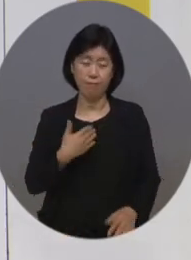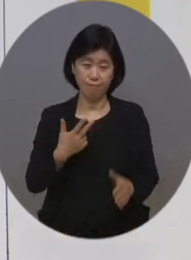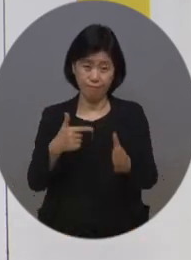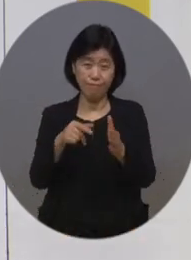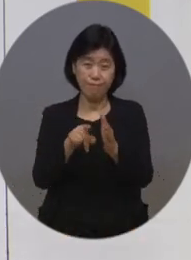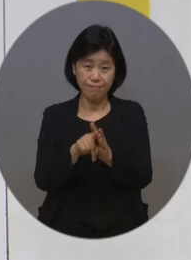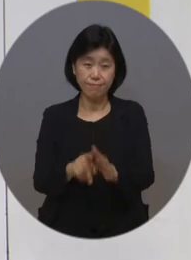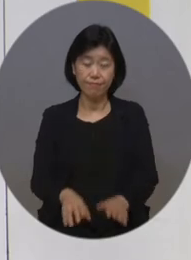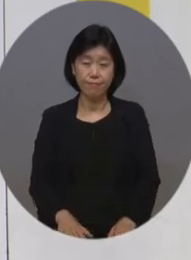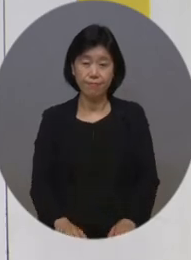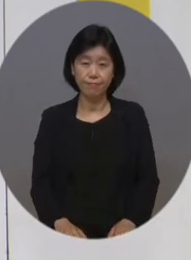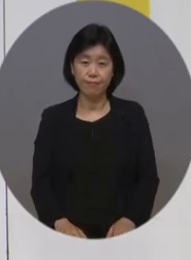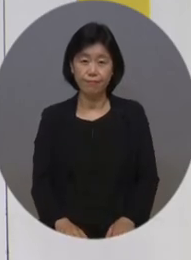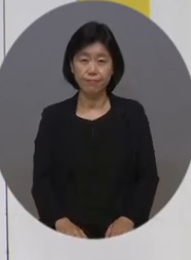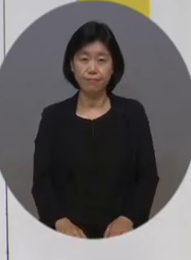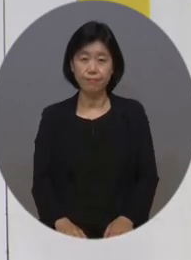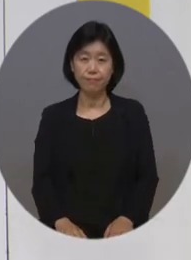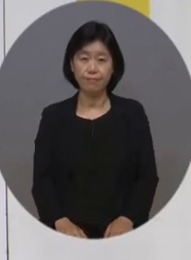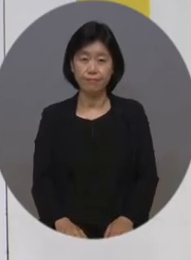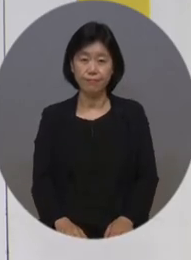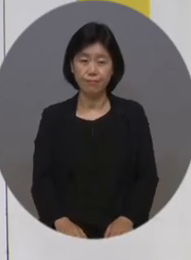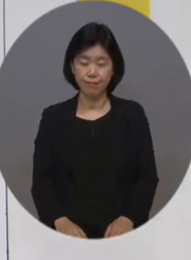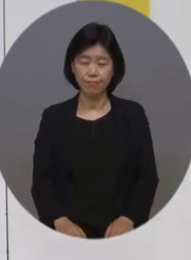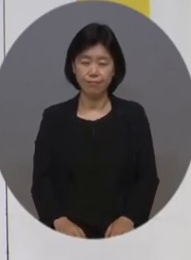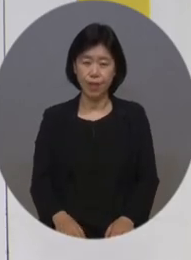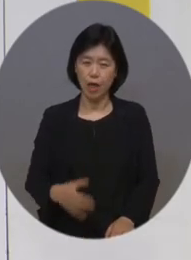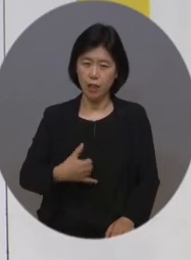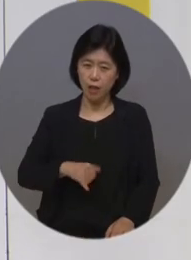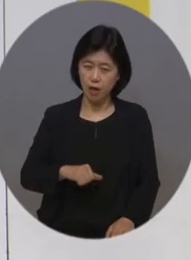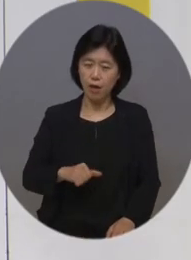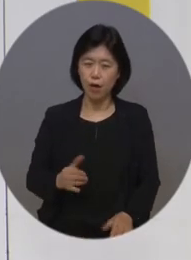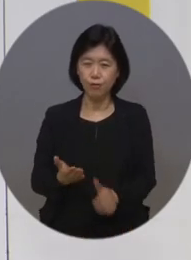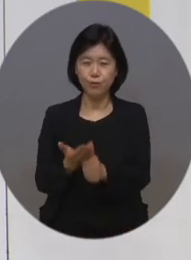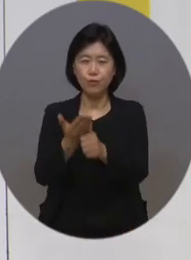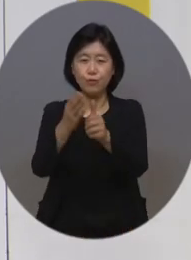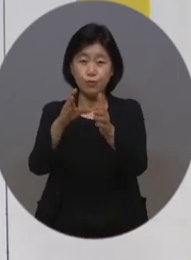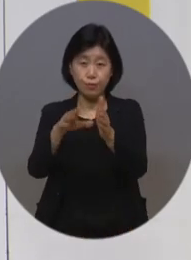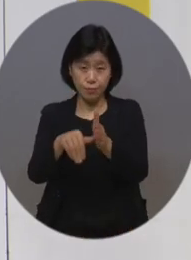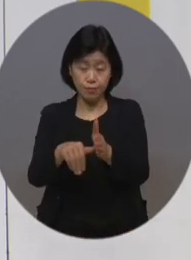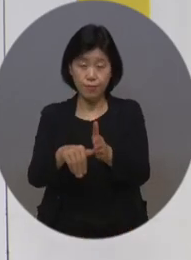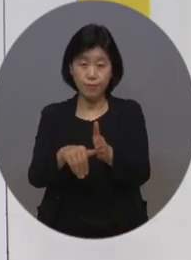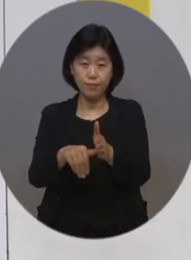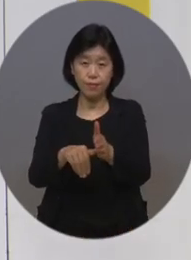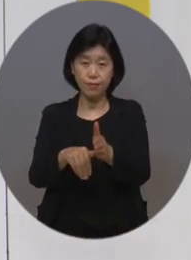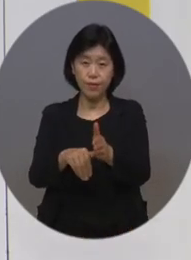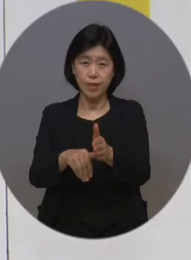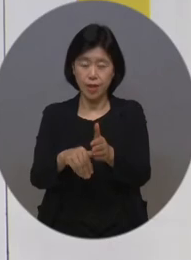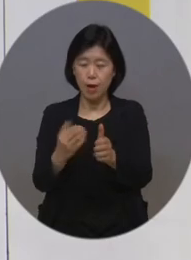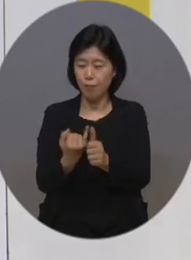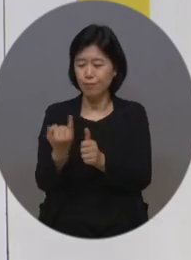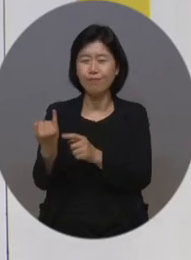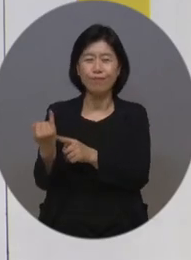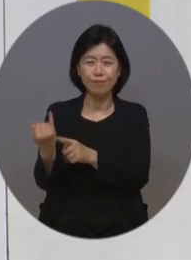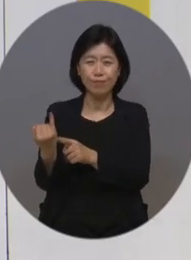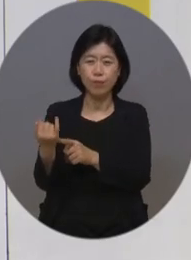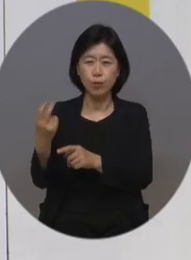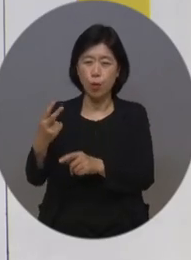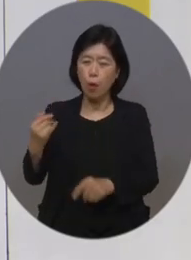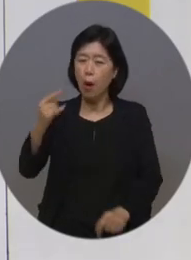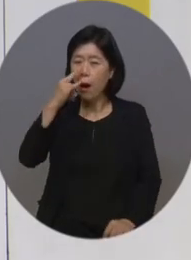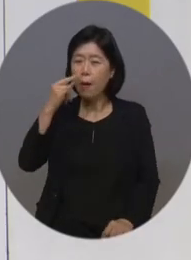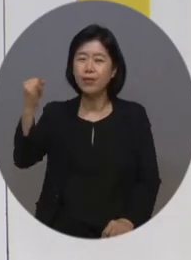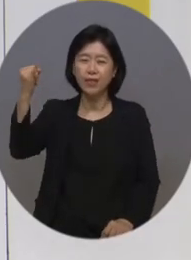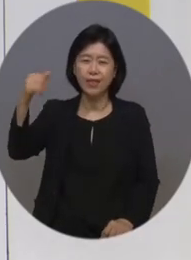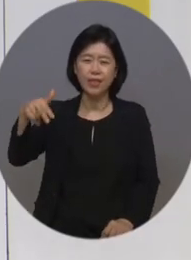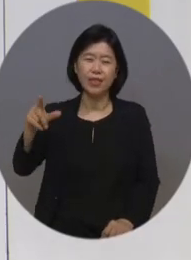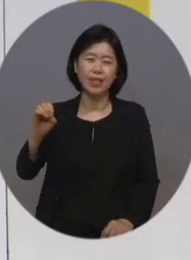그래서 예 뭐 아이를 키울 때도 에 뭐 우리 아내랑 또 아내의 엄마인 장모님 에서는